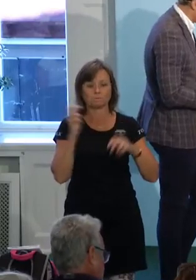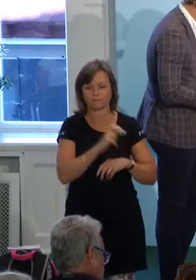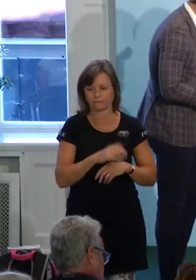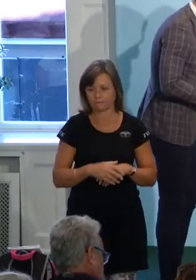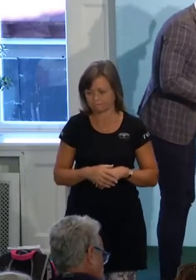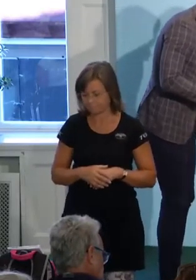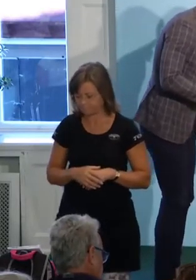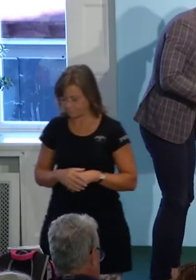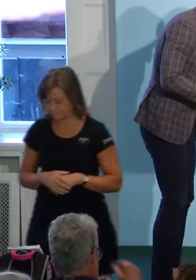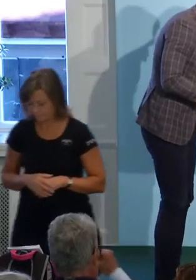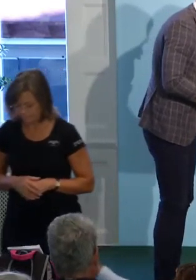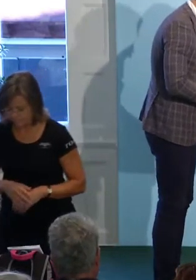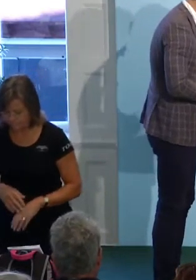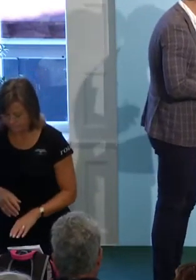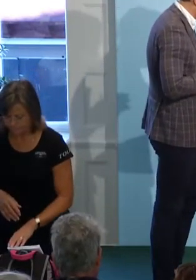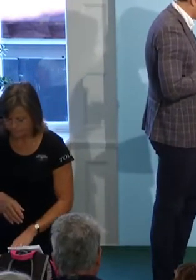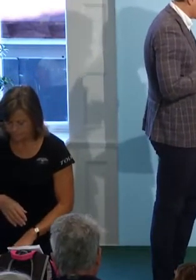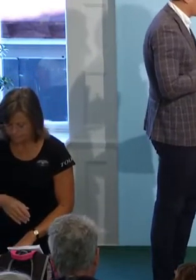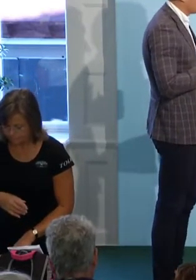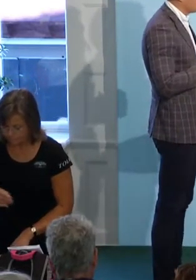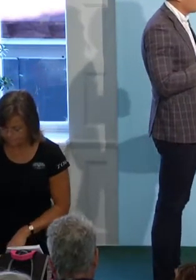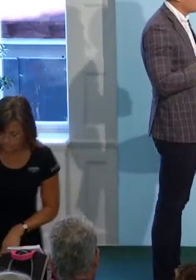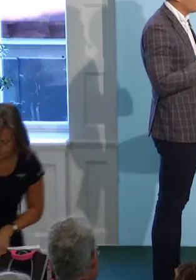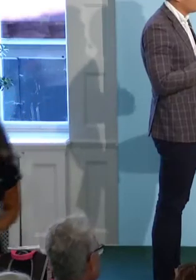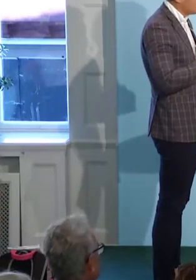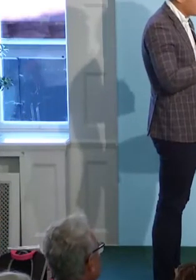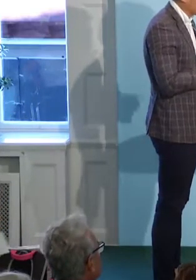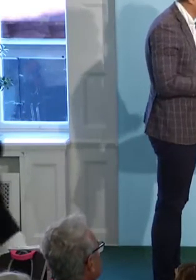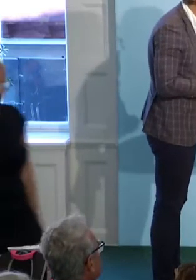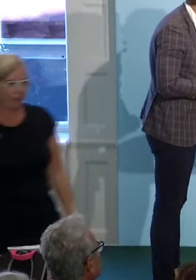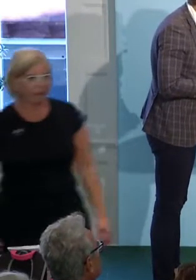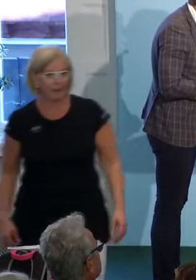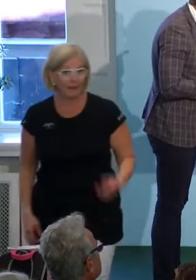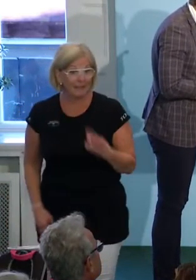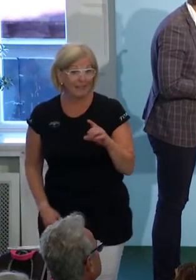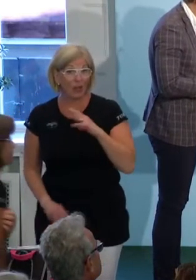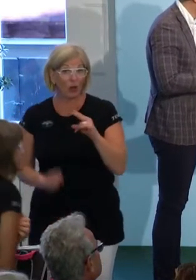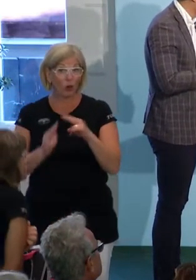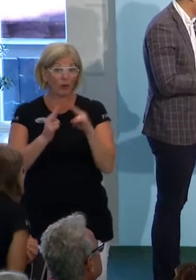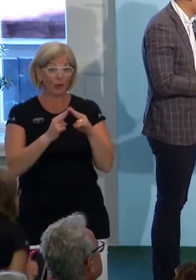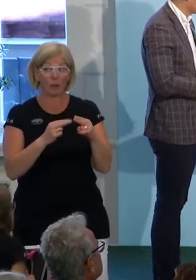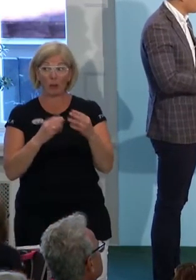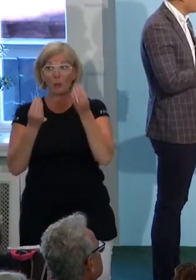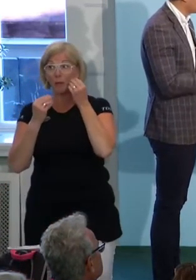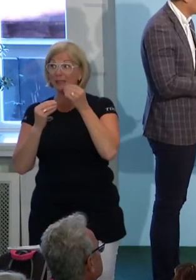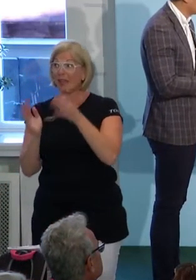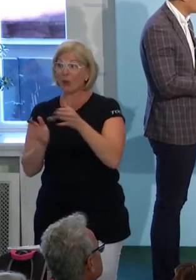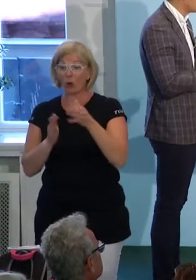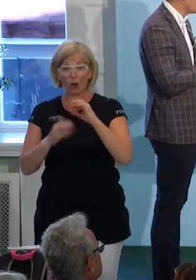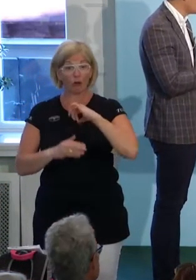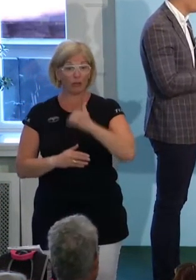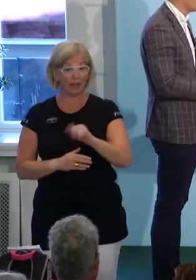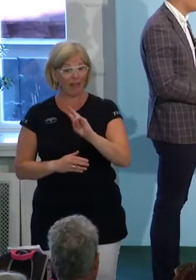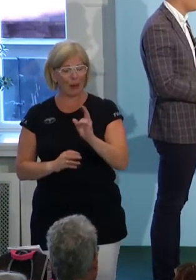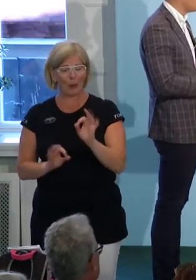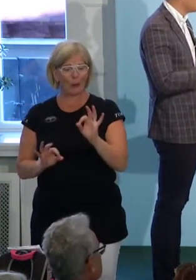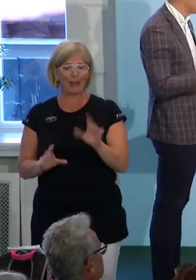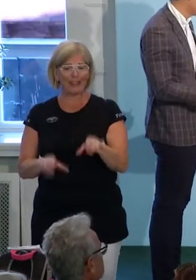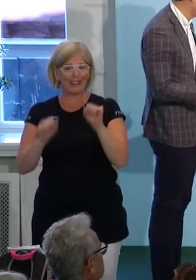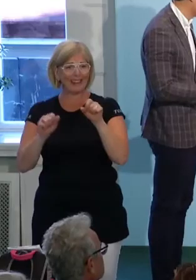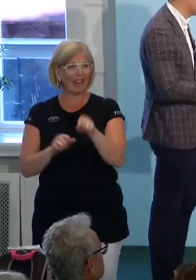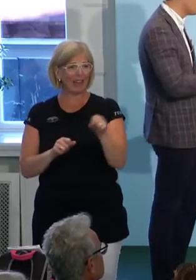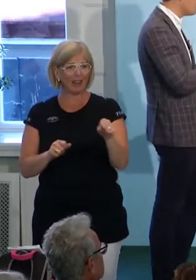då, Louise, du som har representerat företag, hur har ni kontakt med utbildningsanordnare själva eller arbetsförmedlingen när ni ska hitta kompetens? Hur fungerar det för er?